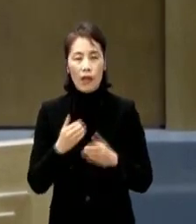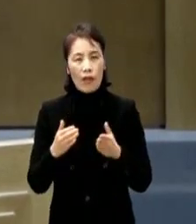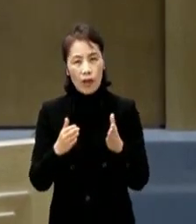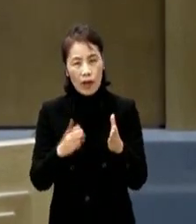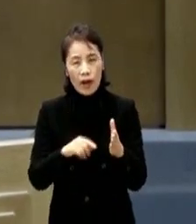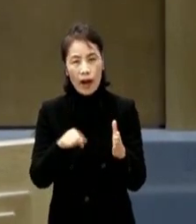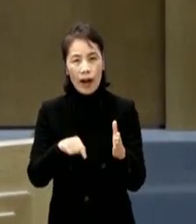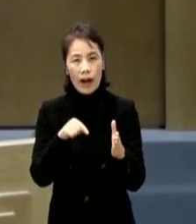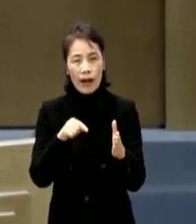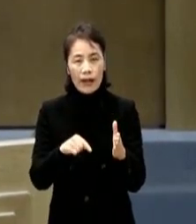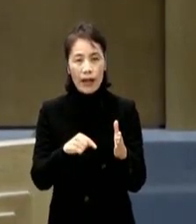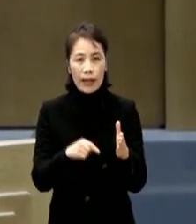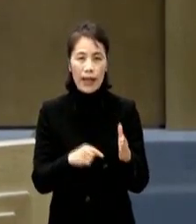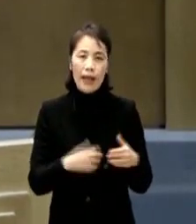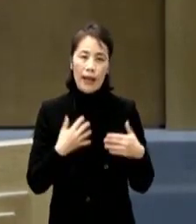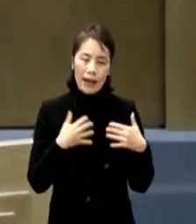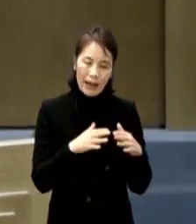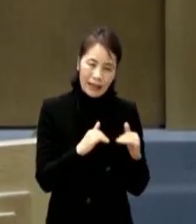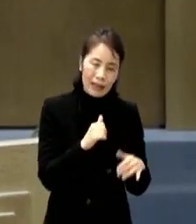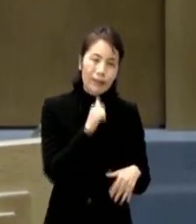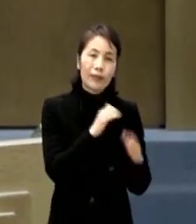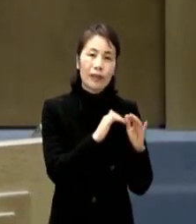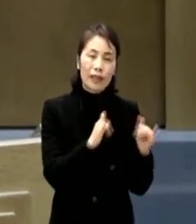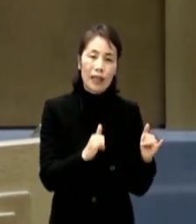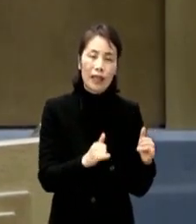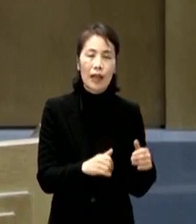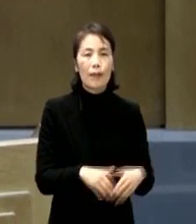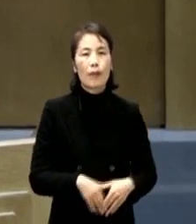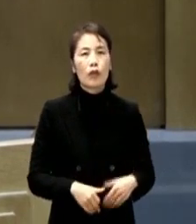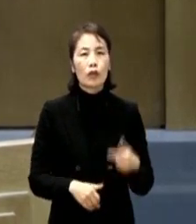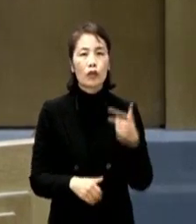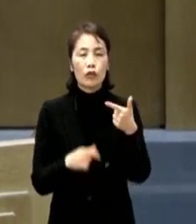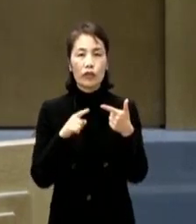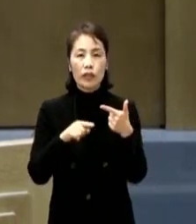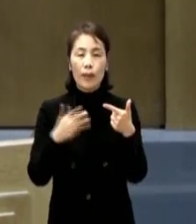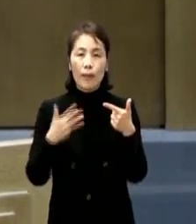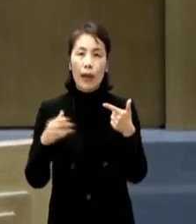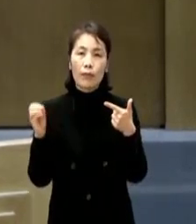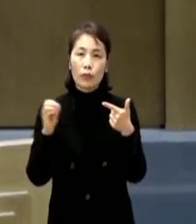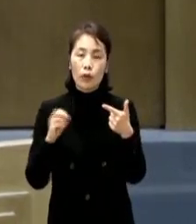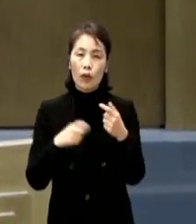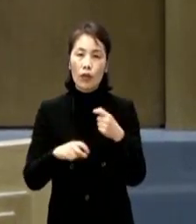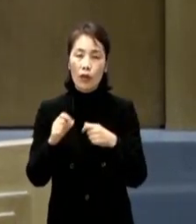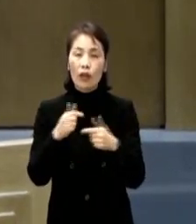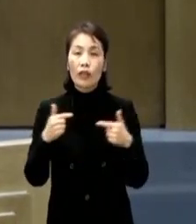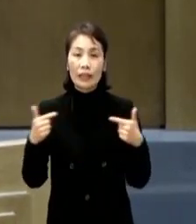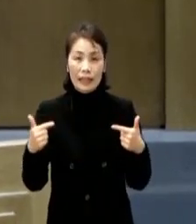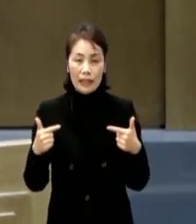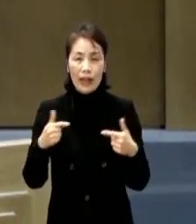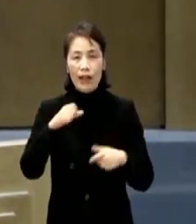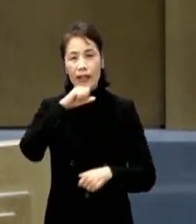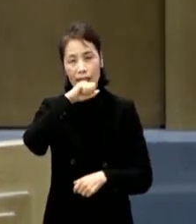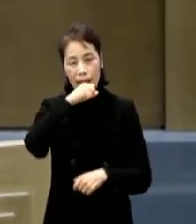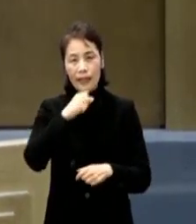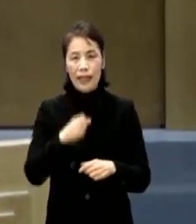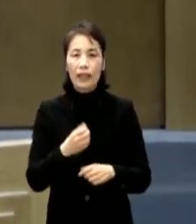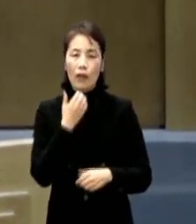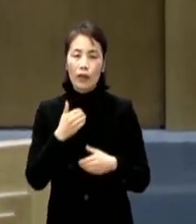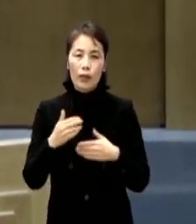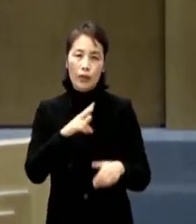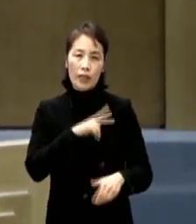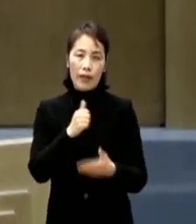진작과 취약계층 보호를 위한 6.8% 확장 재정의 길에 도의회가 함께해